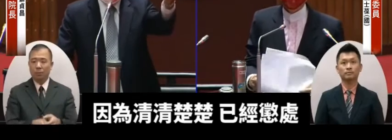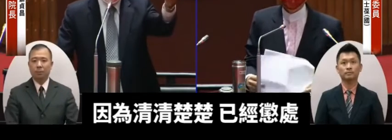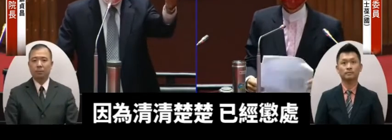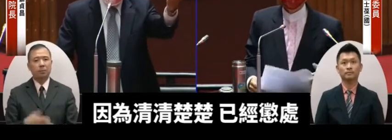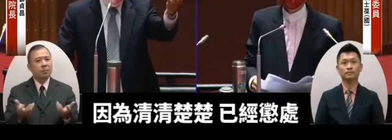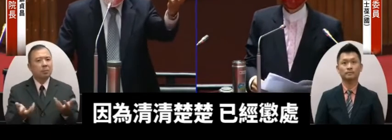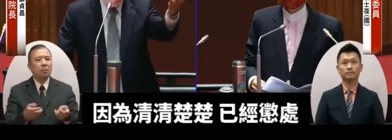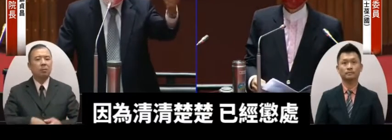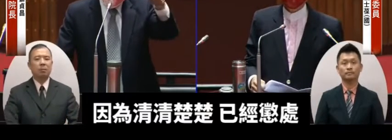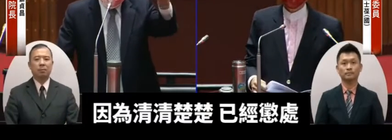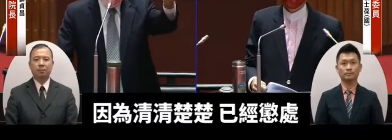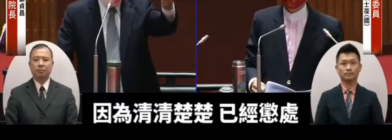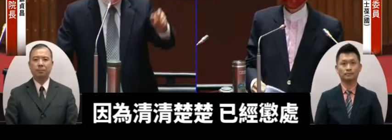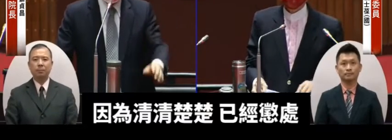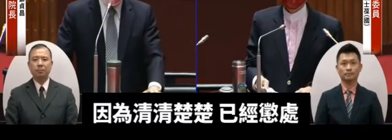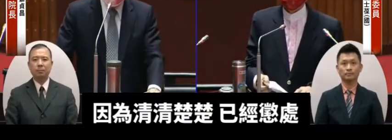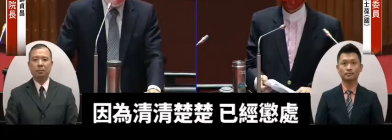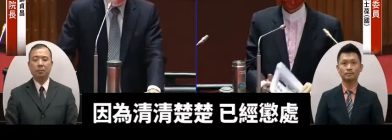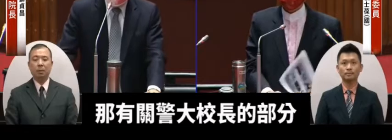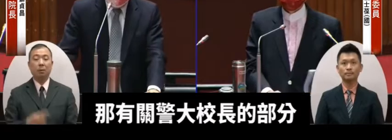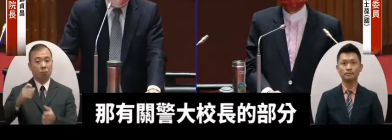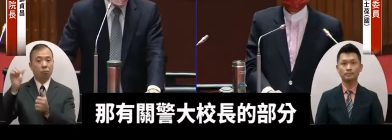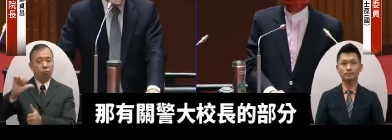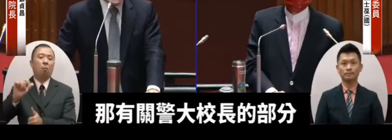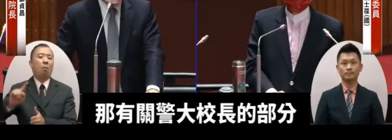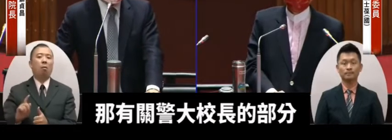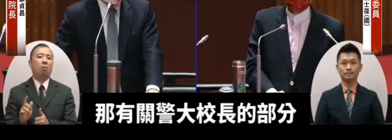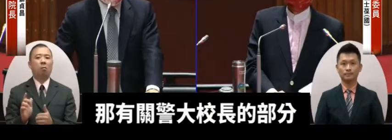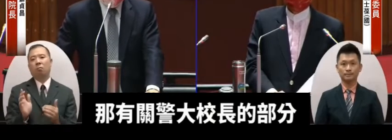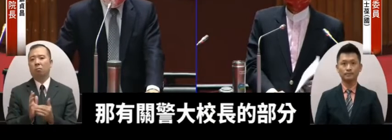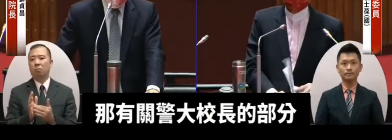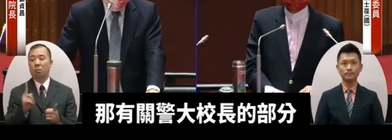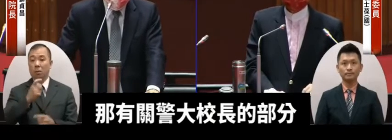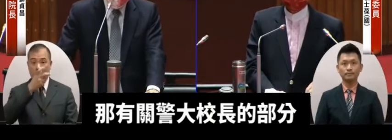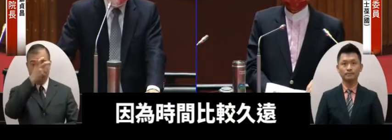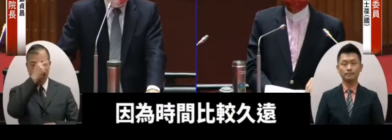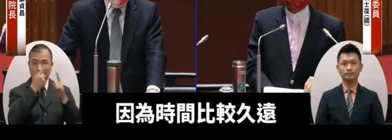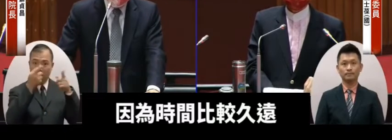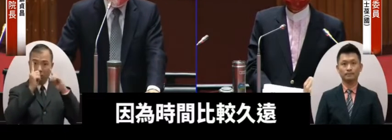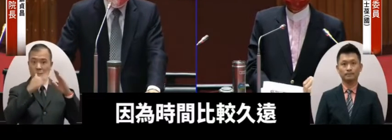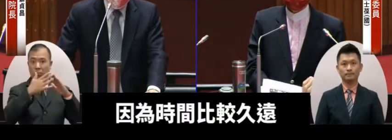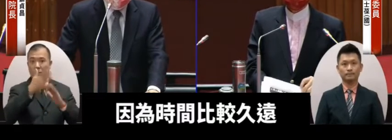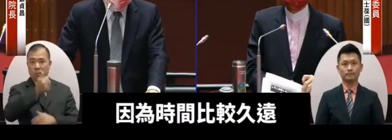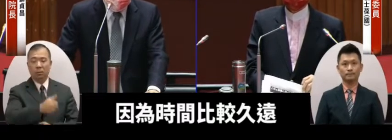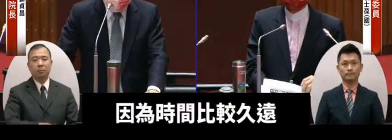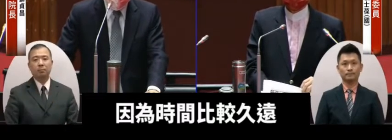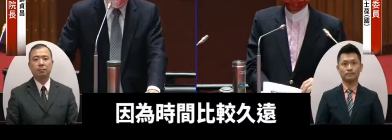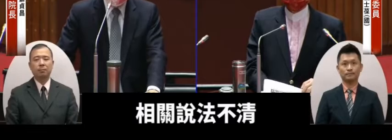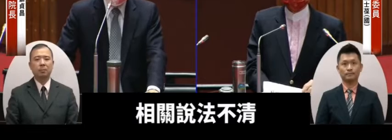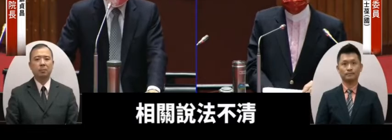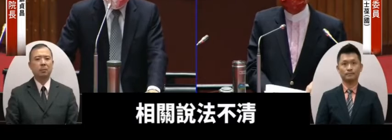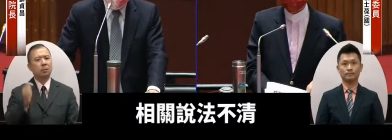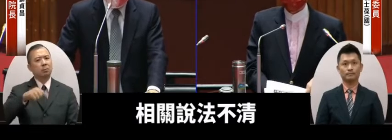为清清楚楚已经惩处、哦。那有关警大校长的部分，因为时间比较久